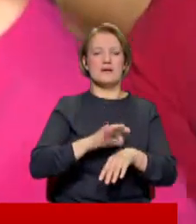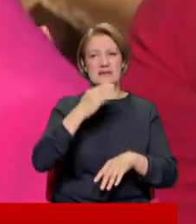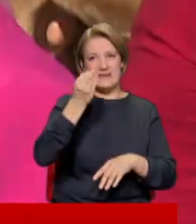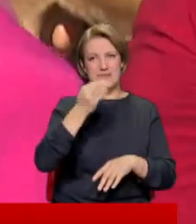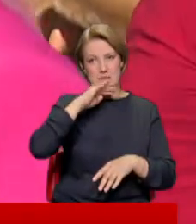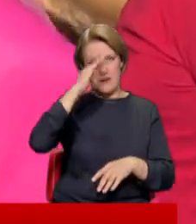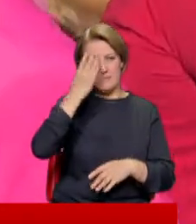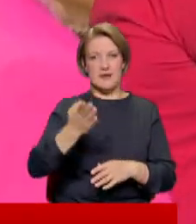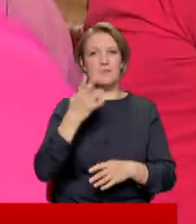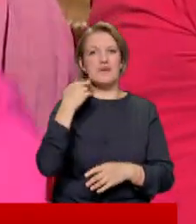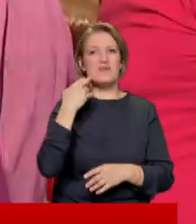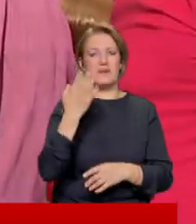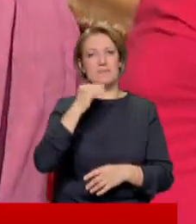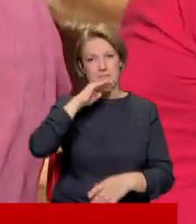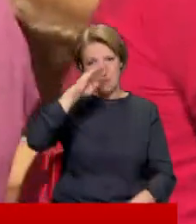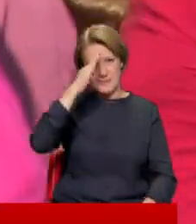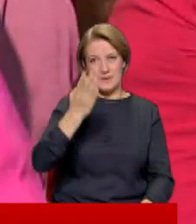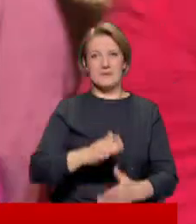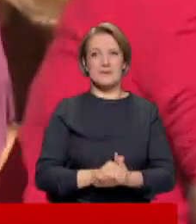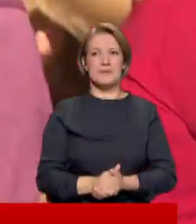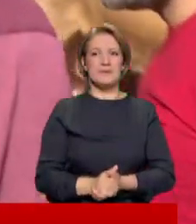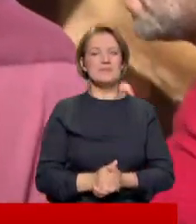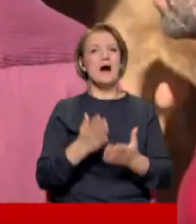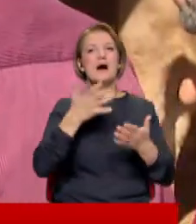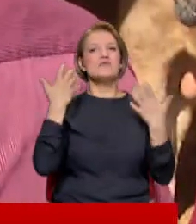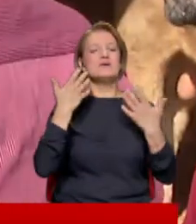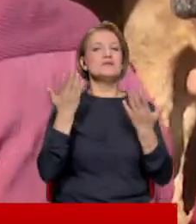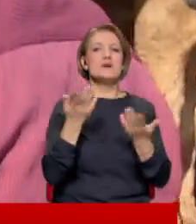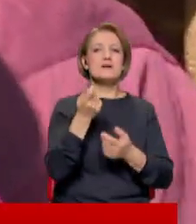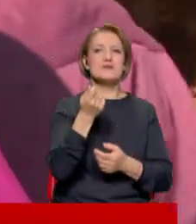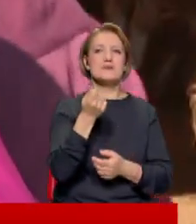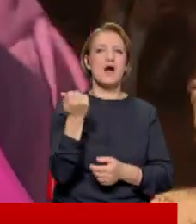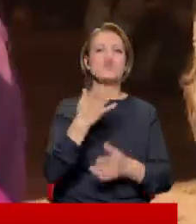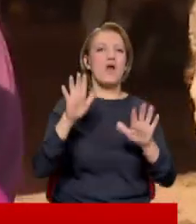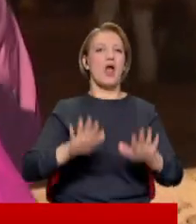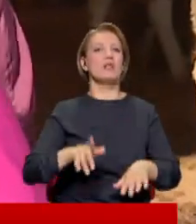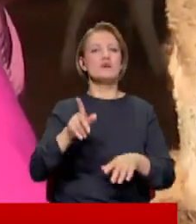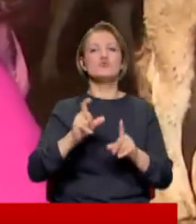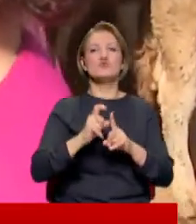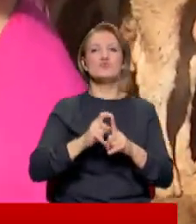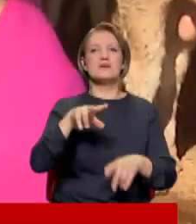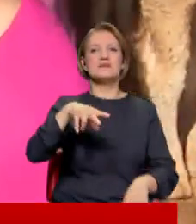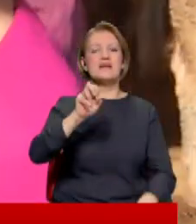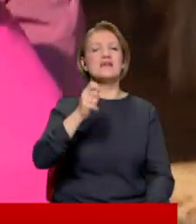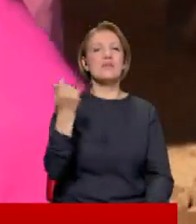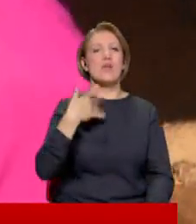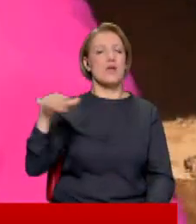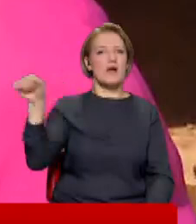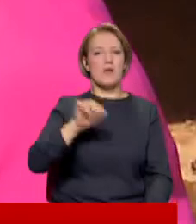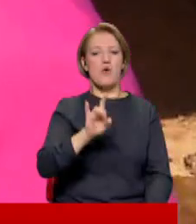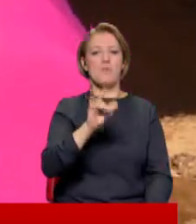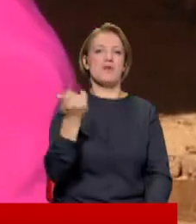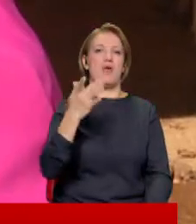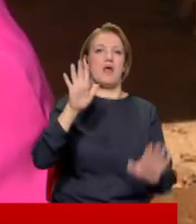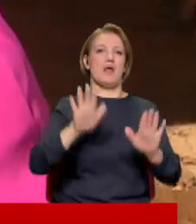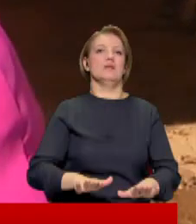bayramlar. Efendim? İyi bayramlar dilerim. Bayramlar abla. Nasıl hayvanlarınız? Kaç adet abi kaldı? Nasıl durumlar? 80 tane getirdik, bir 15 tane